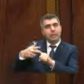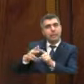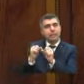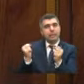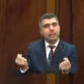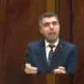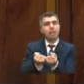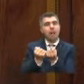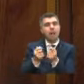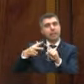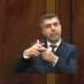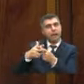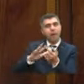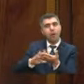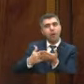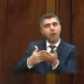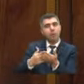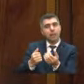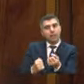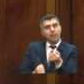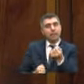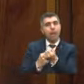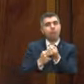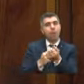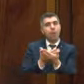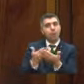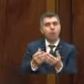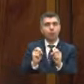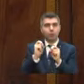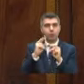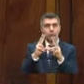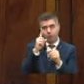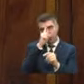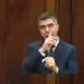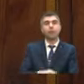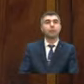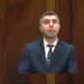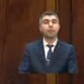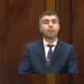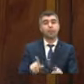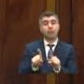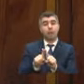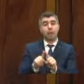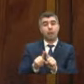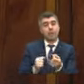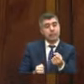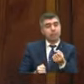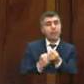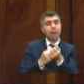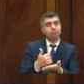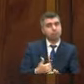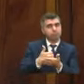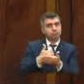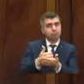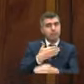دفعة للجهات والجهوية المتقدمة، دعم شركة التصدير، الشركات المصدرة وتعزيز تنافسيتها،